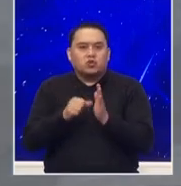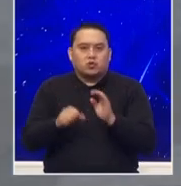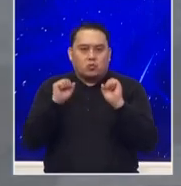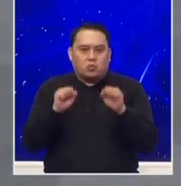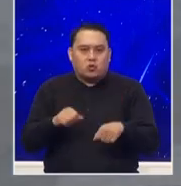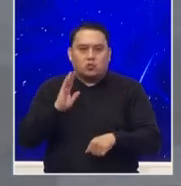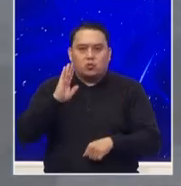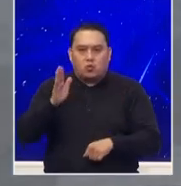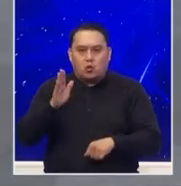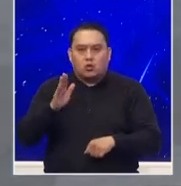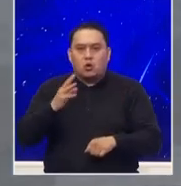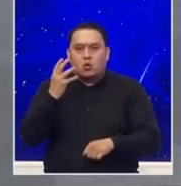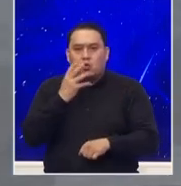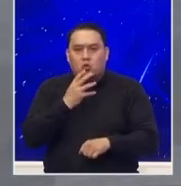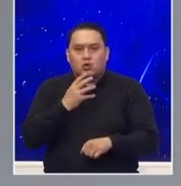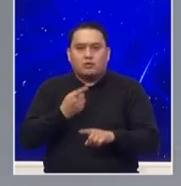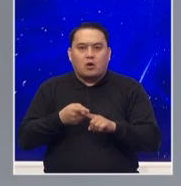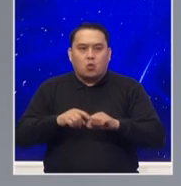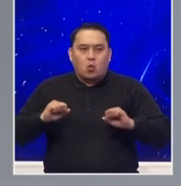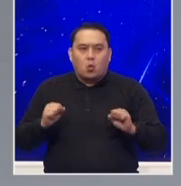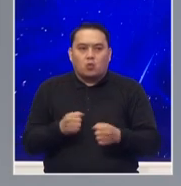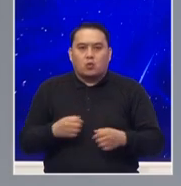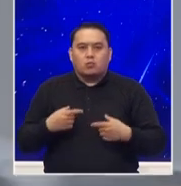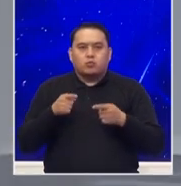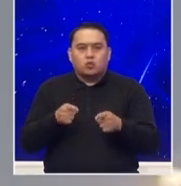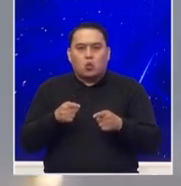60-градусные морозы. Одни утепляются, других холода не пугают,